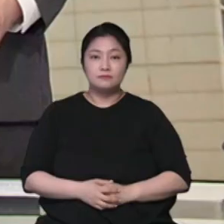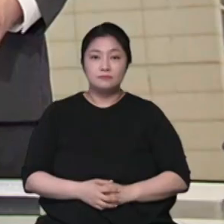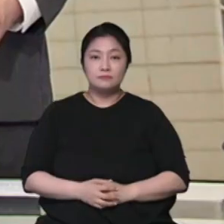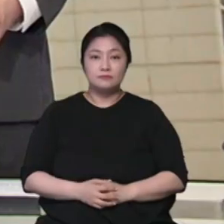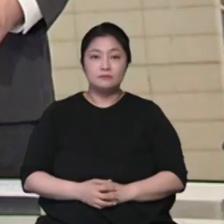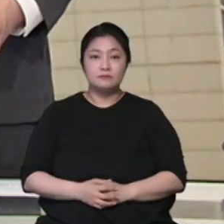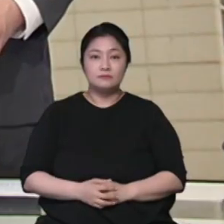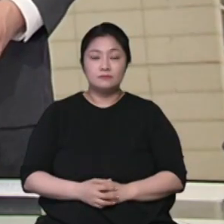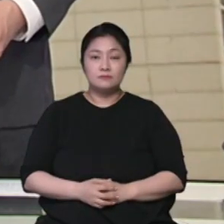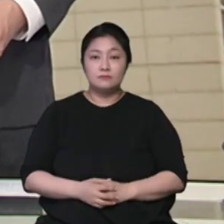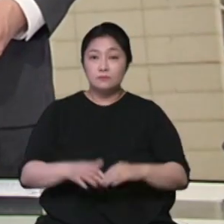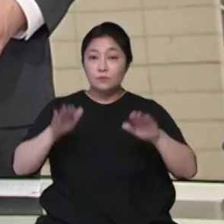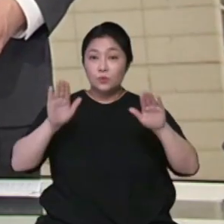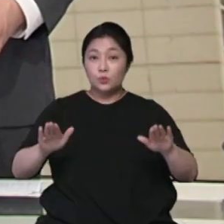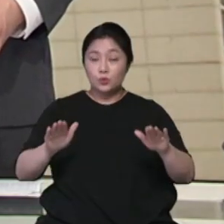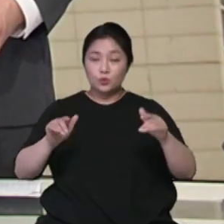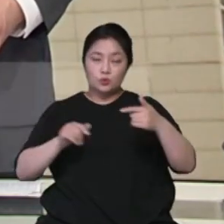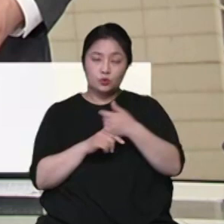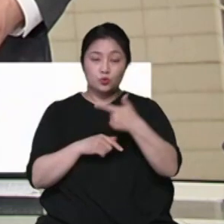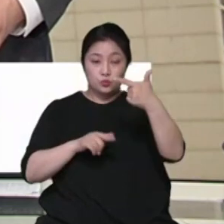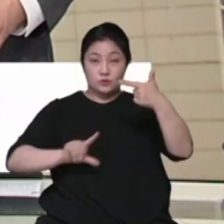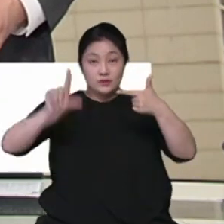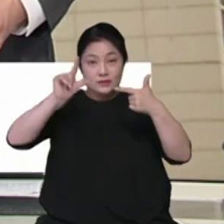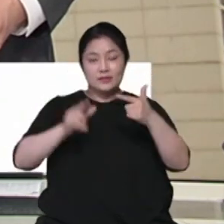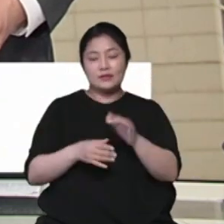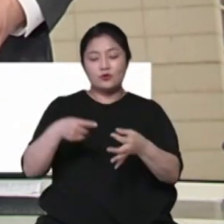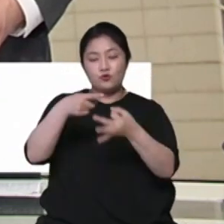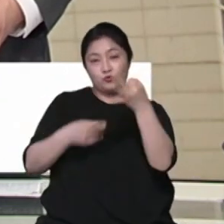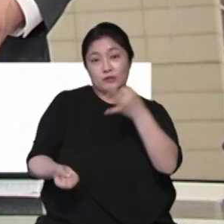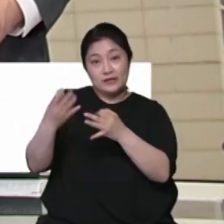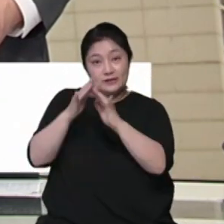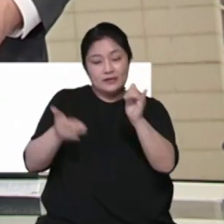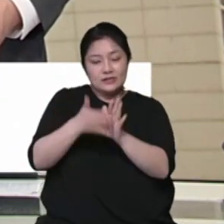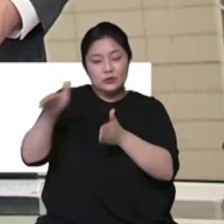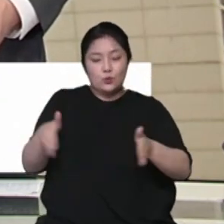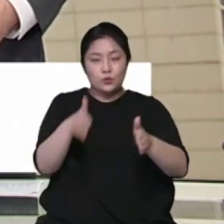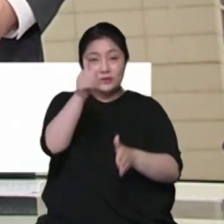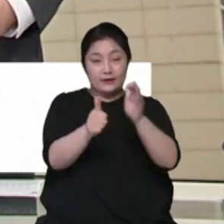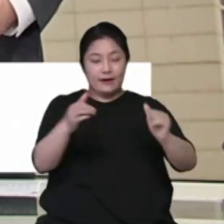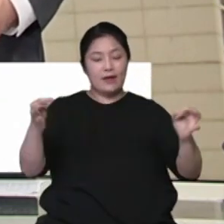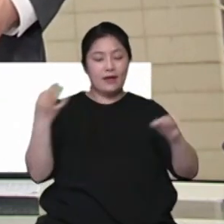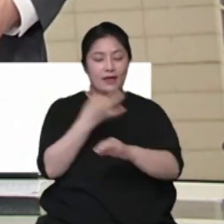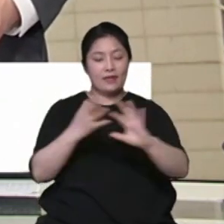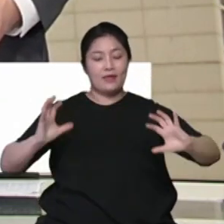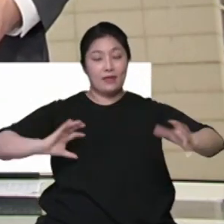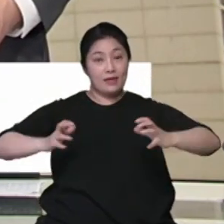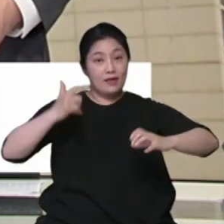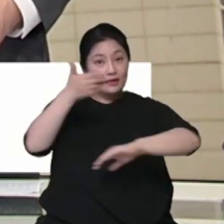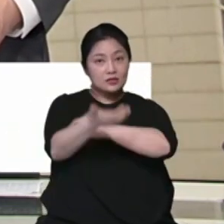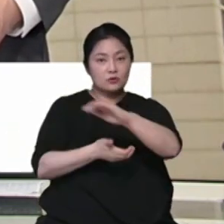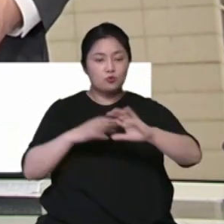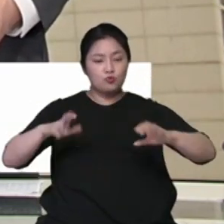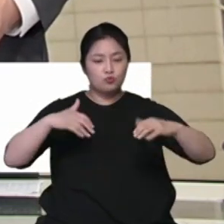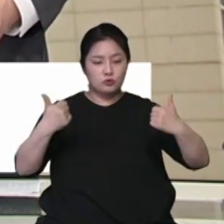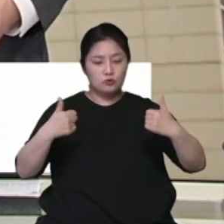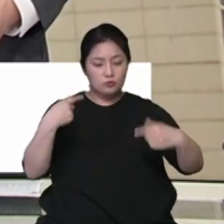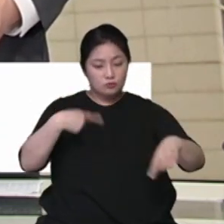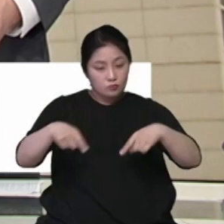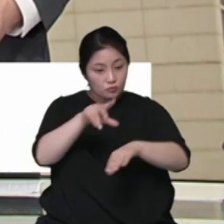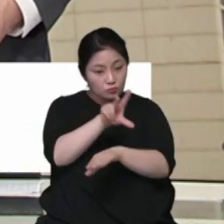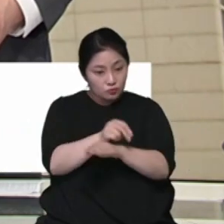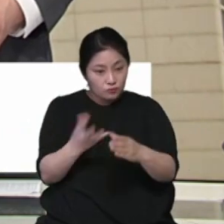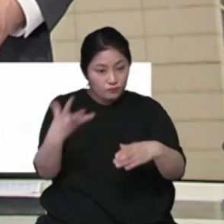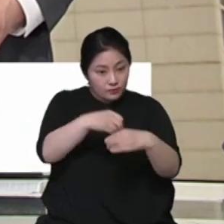이상환입니다. 오는 6일 윤석열 대통령 당선인과 시도지사 간담회를 앞두고 국정과제 채택을 위한